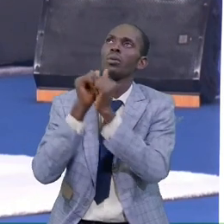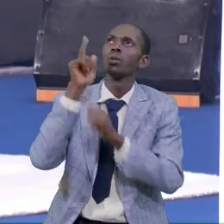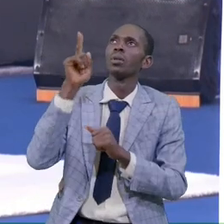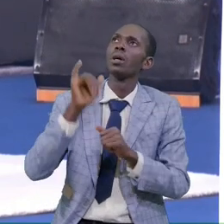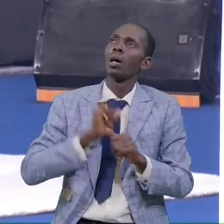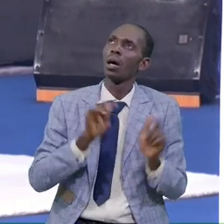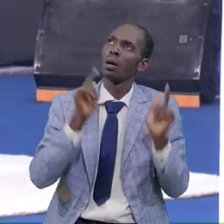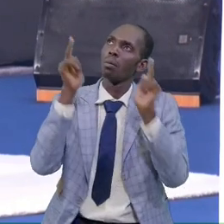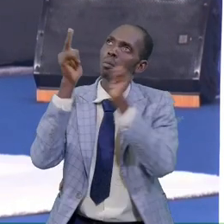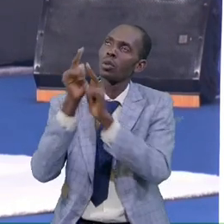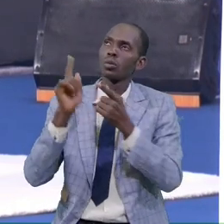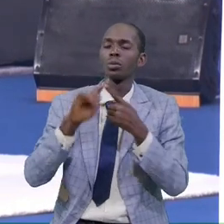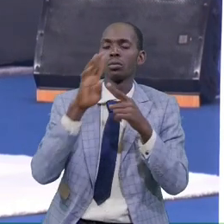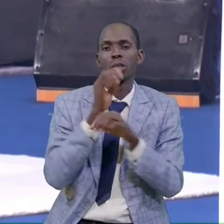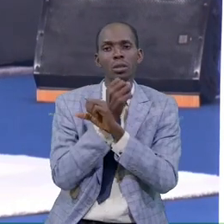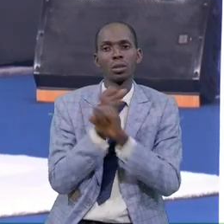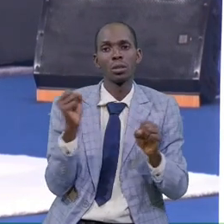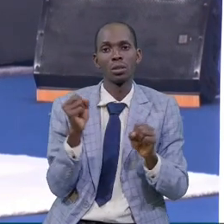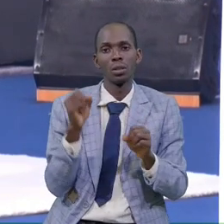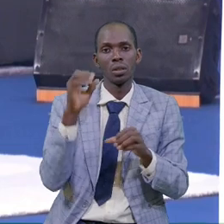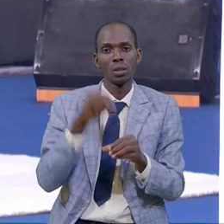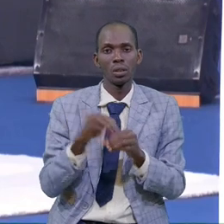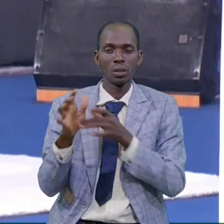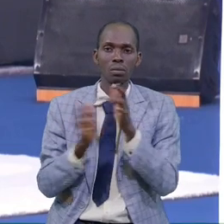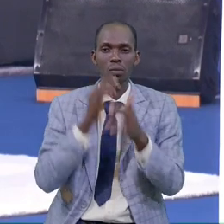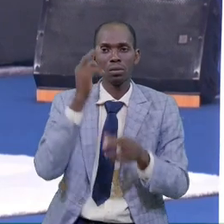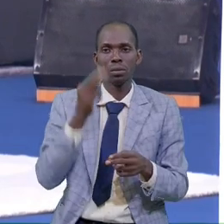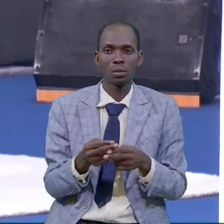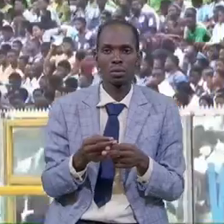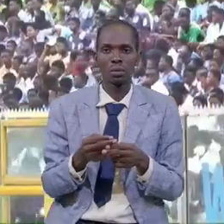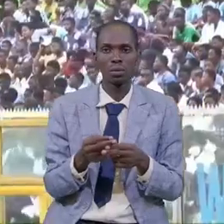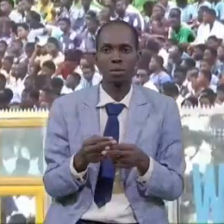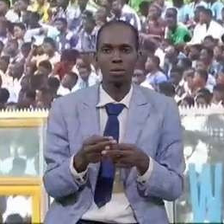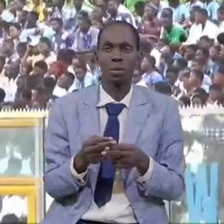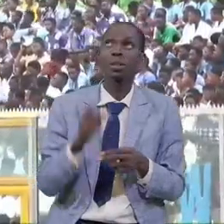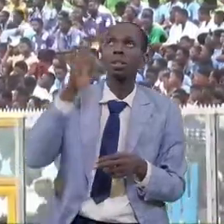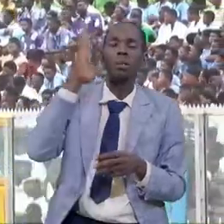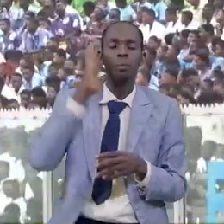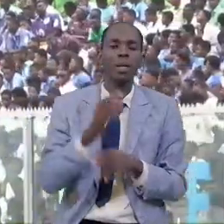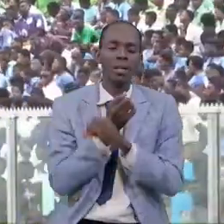sauvé. Au nom de Jésus, il va te sauver.